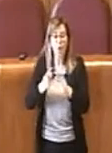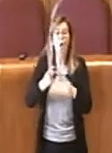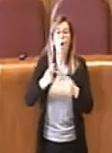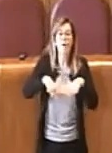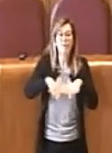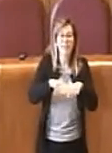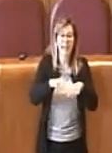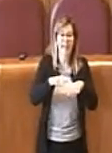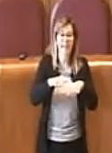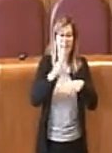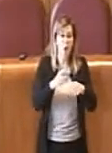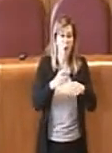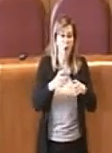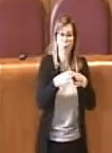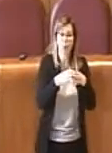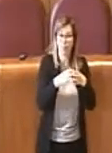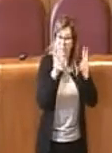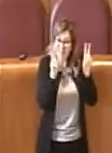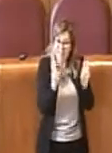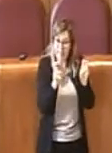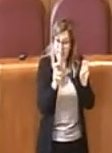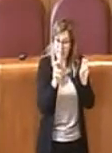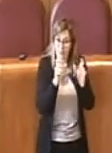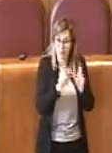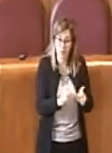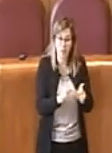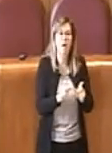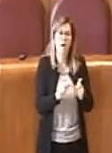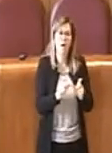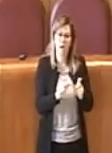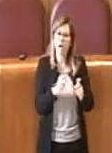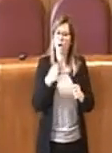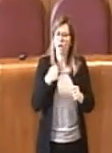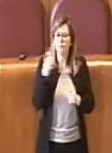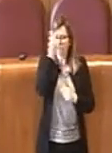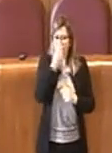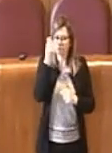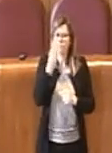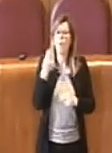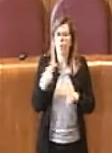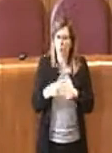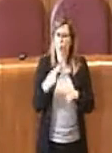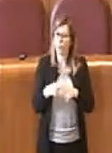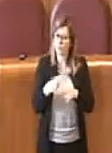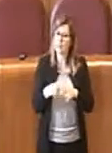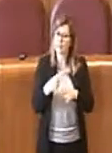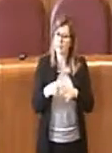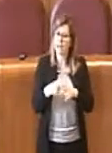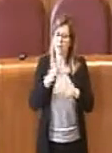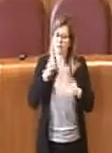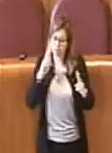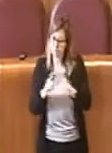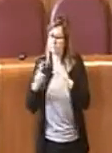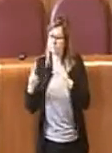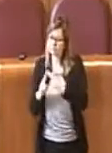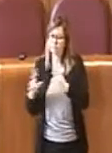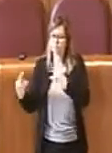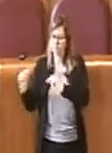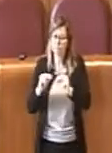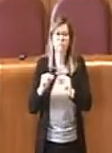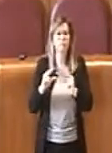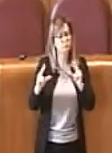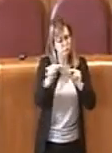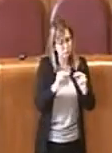dei gruppi tematica devo dire lo ritengo sia stato utile anzi ho apprezzato anche idonei comunque molto pacati e costruttivi e